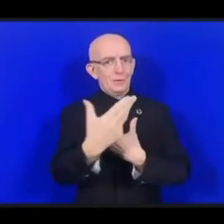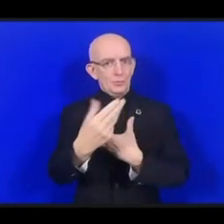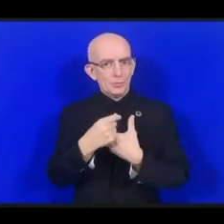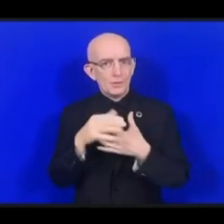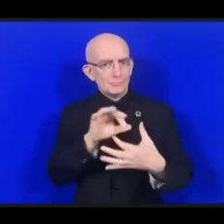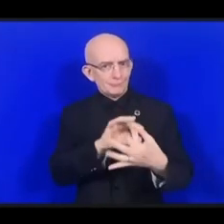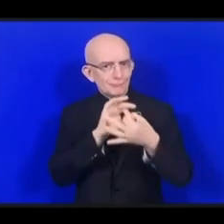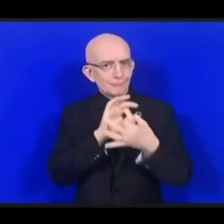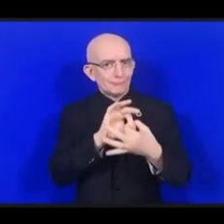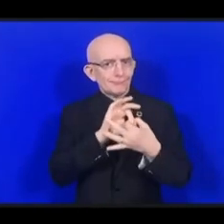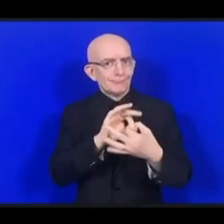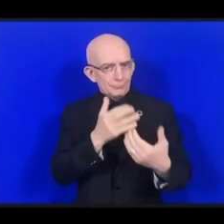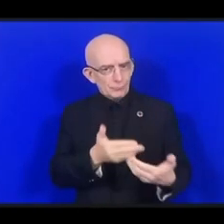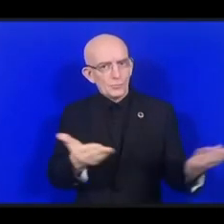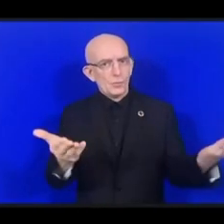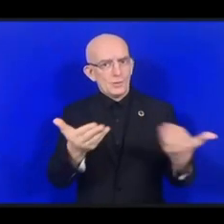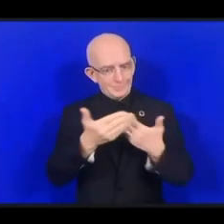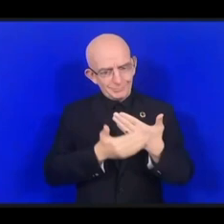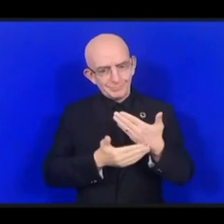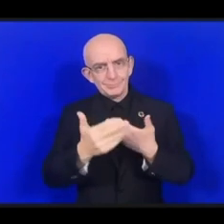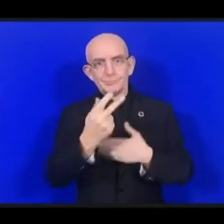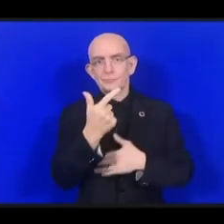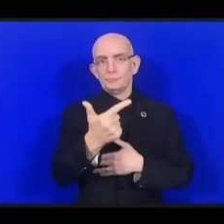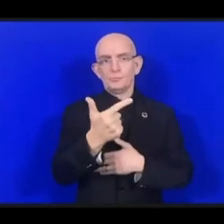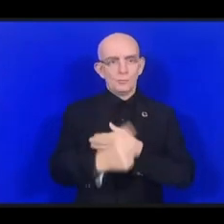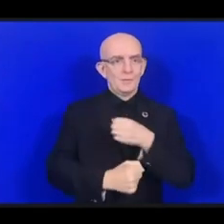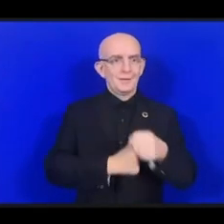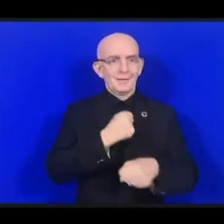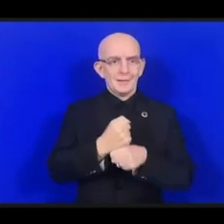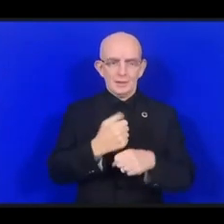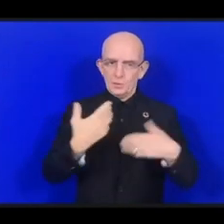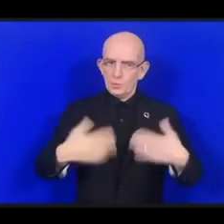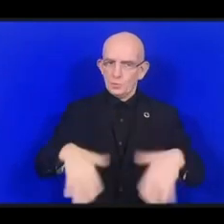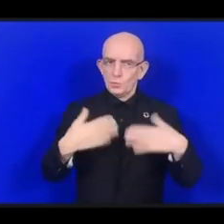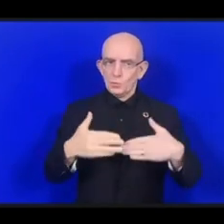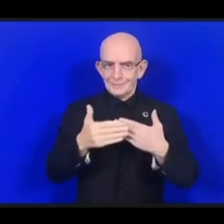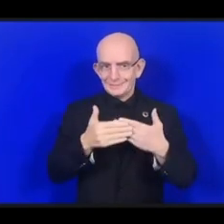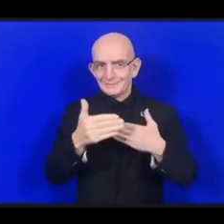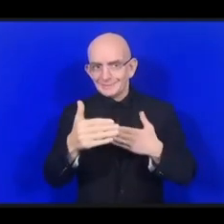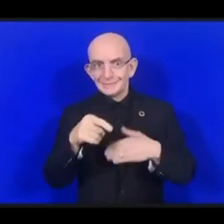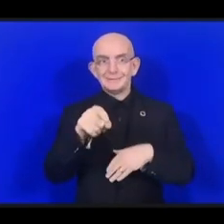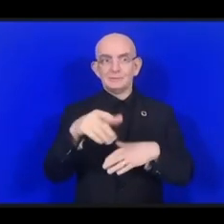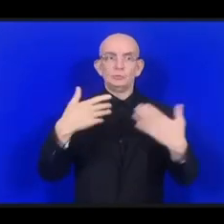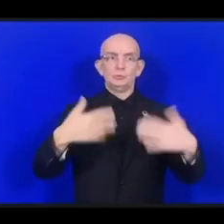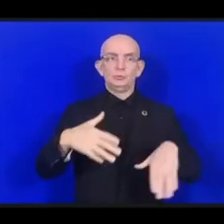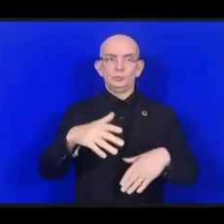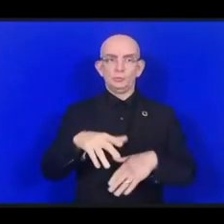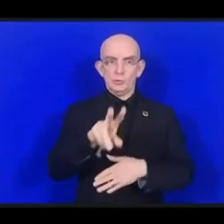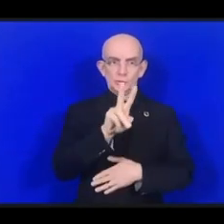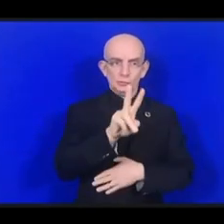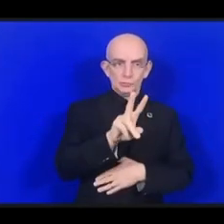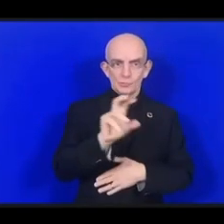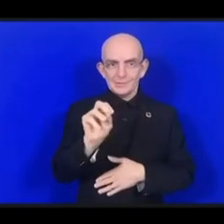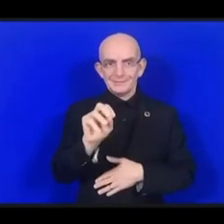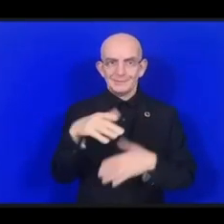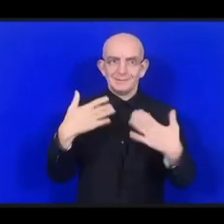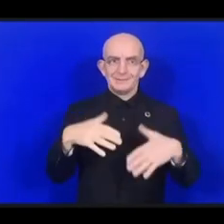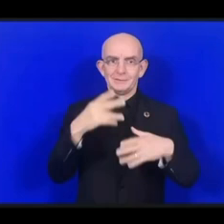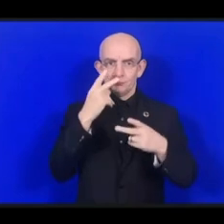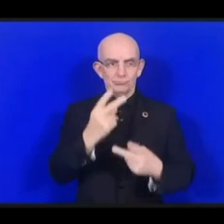العامين المقبلين سيكون حاسمان قبل انعقاد القمه العالميه لمجتمع